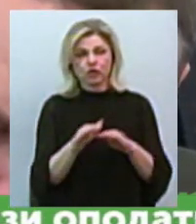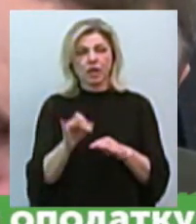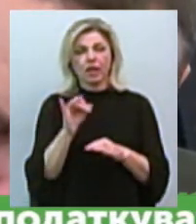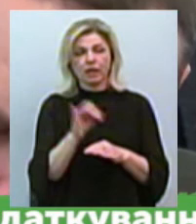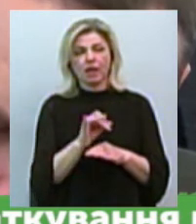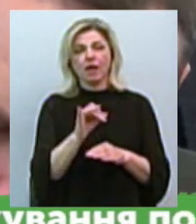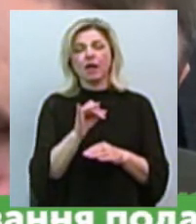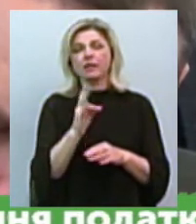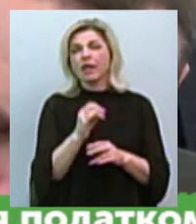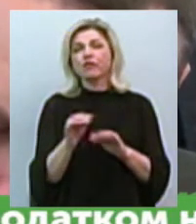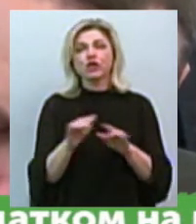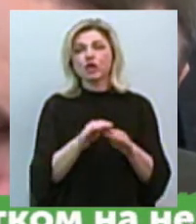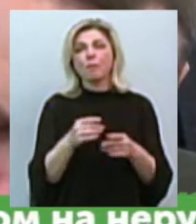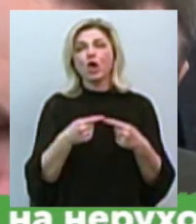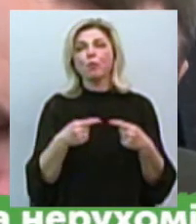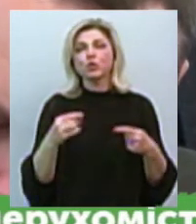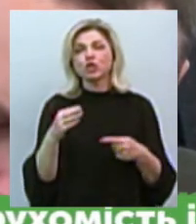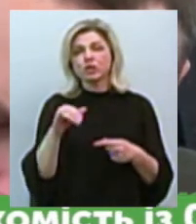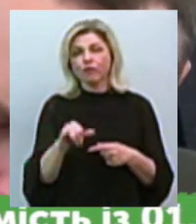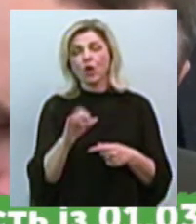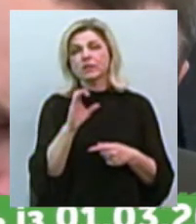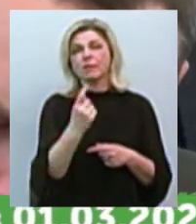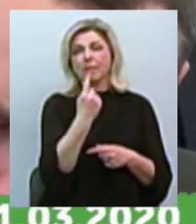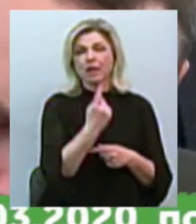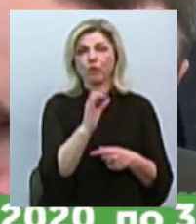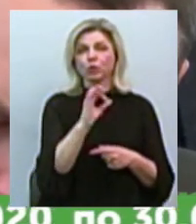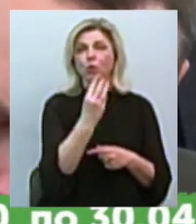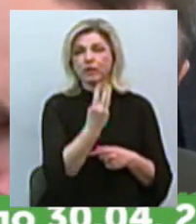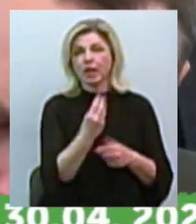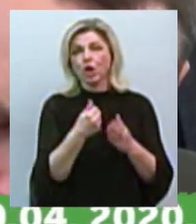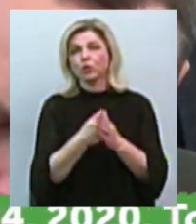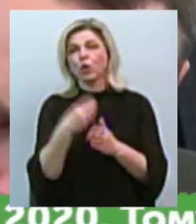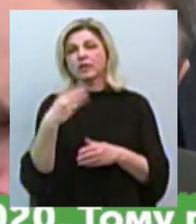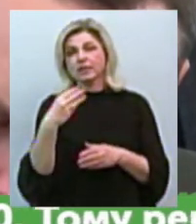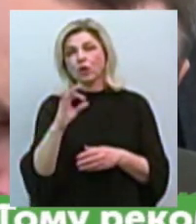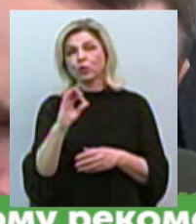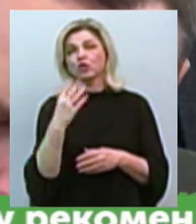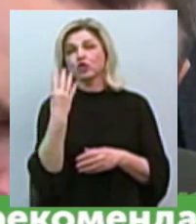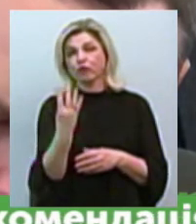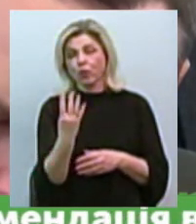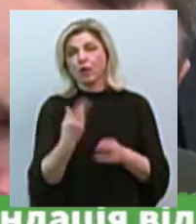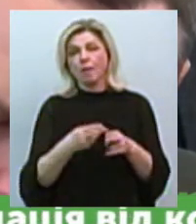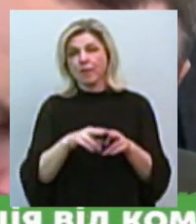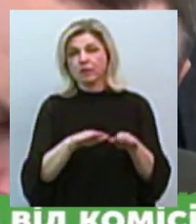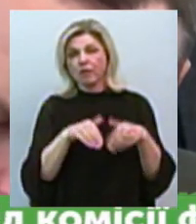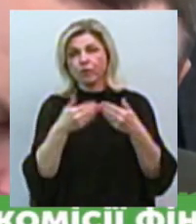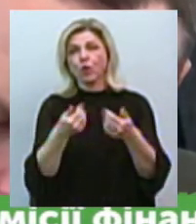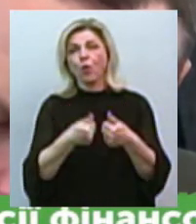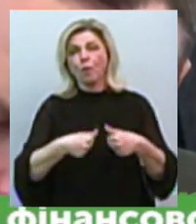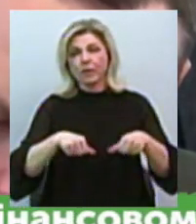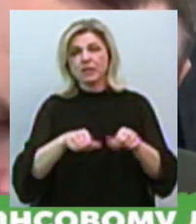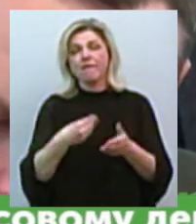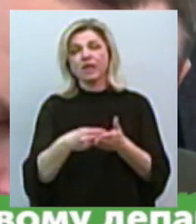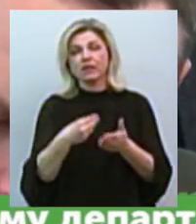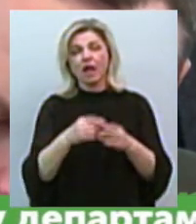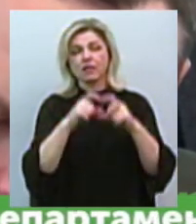на недвижимое имущество в течение с 1.03 по 30.04. Поэтому рекомендация от комиссии финансовому